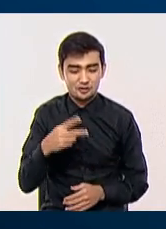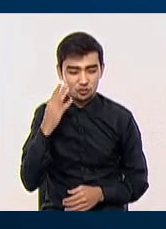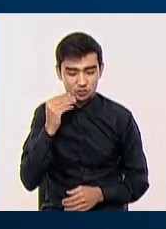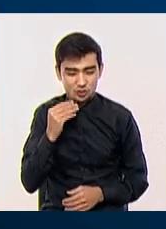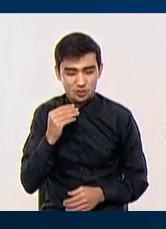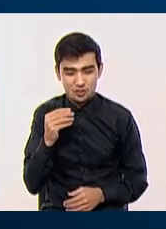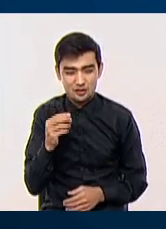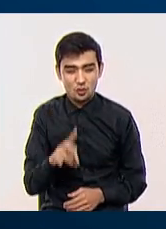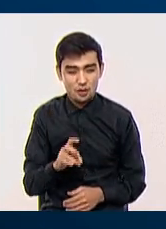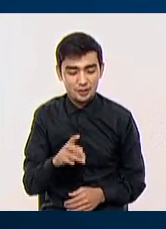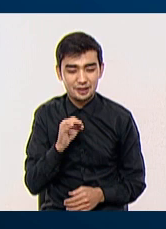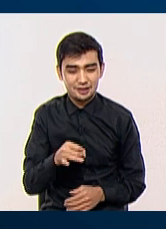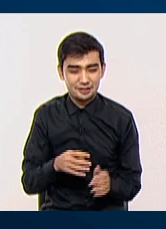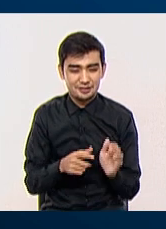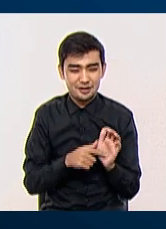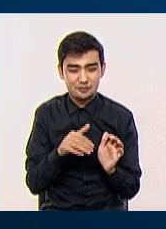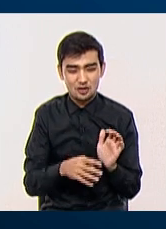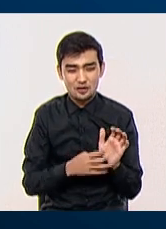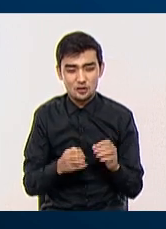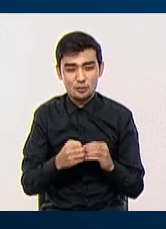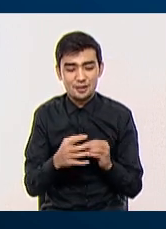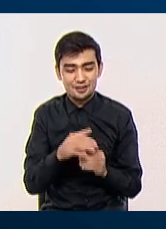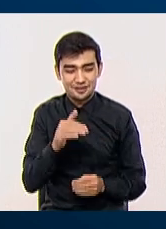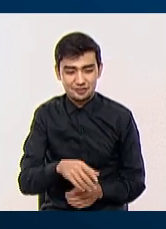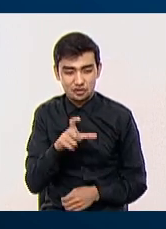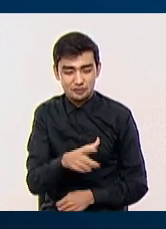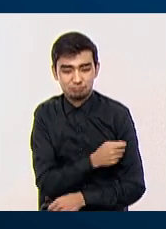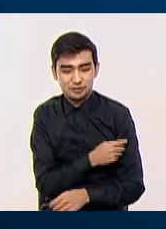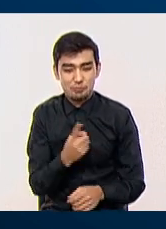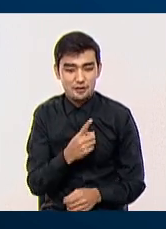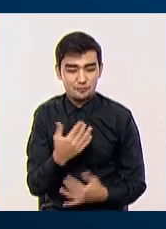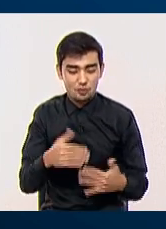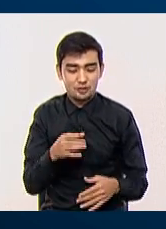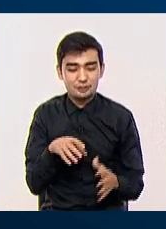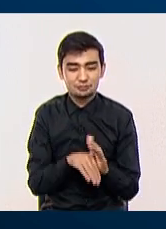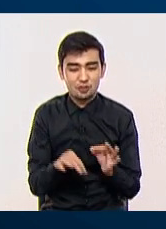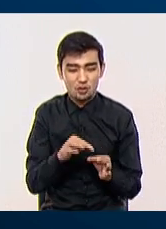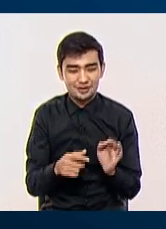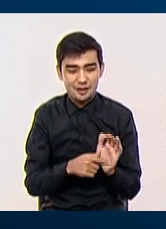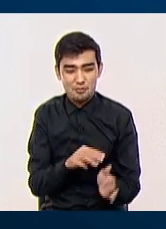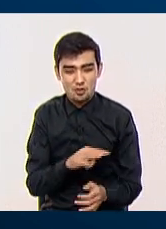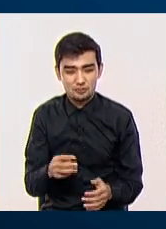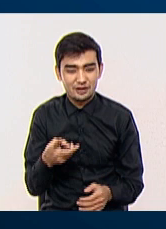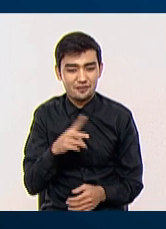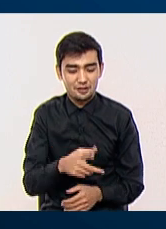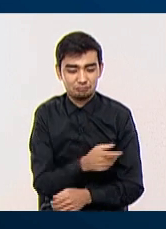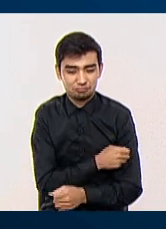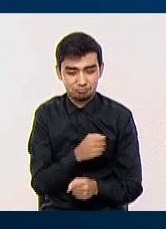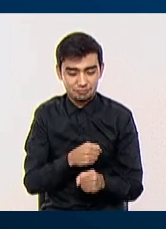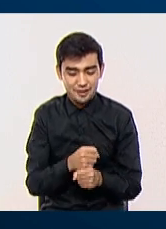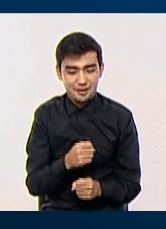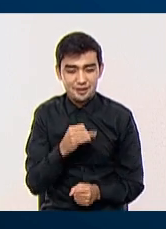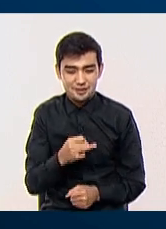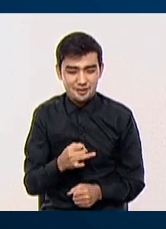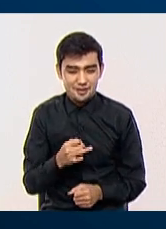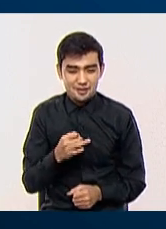8 миллион 915 мыңнан астам қазақстандық індетке қарсы препарат қабылдаған. Оның ішінде 7 миллионға жуығы екпенің екі компонентінде алып үлгеріпті. Ал қосымша